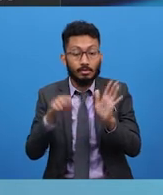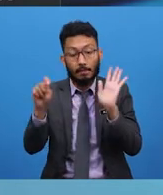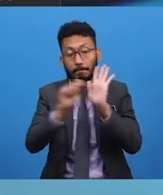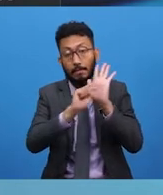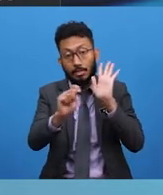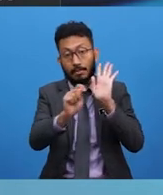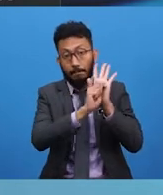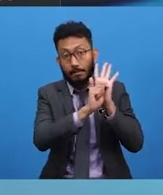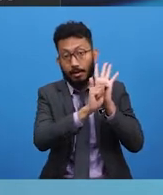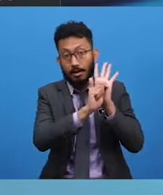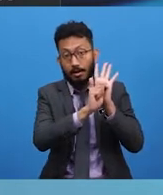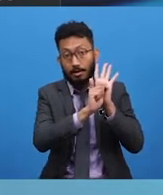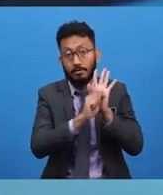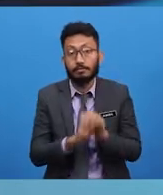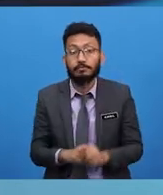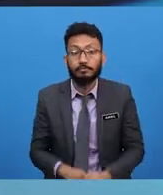di pemidang.